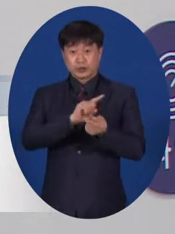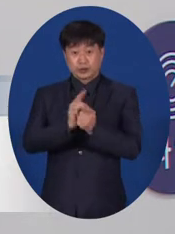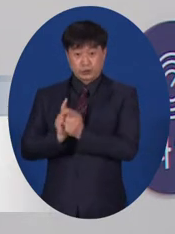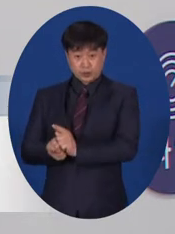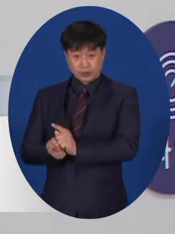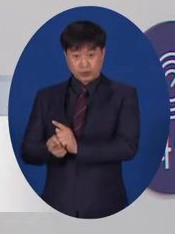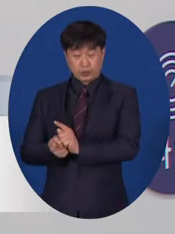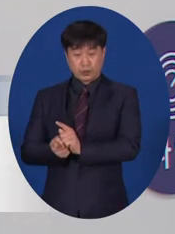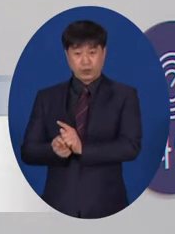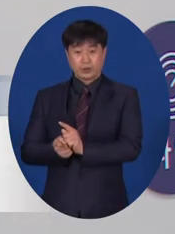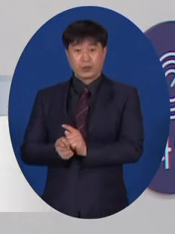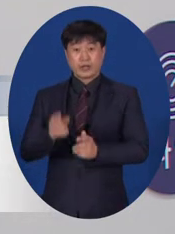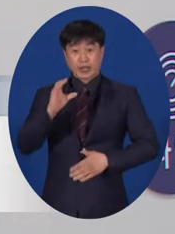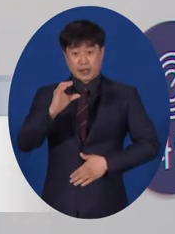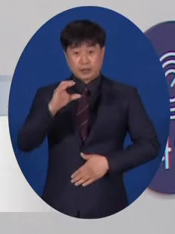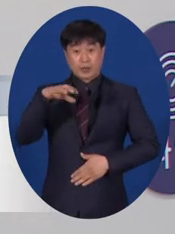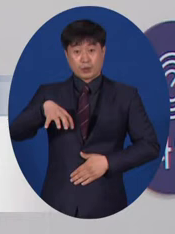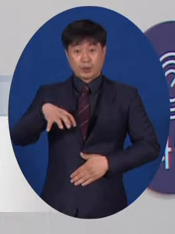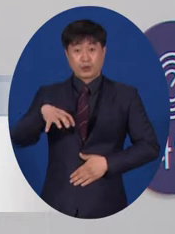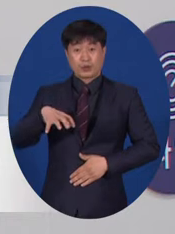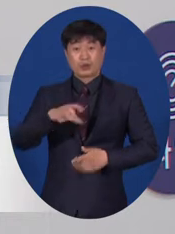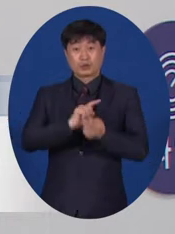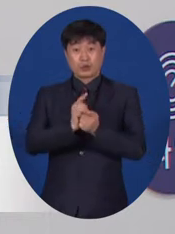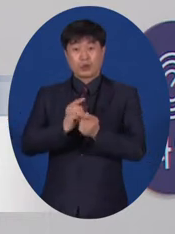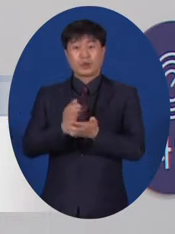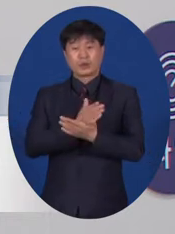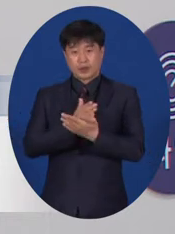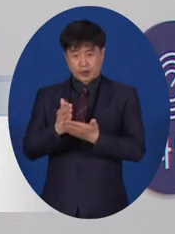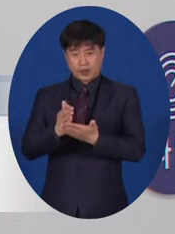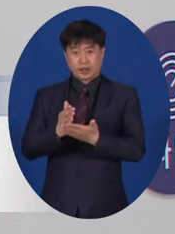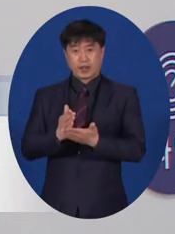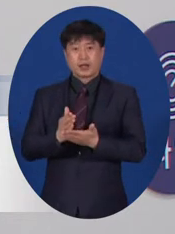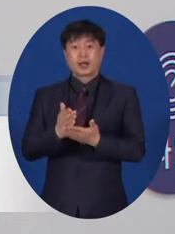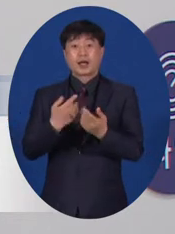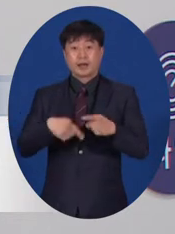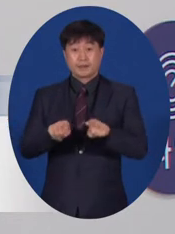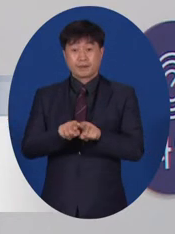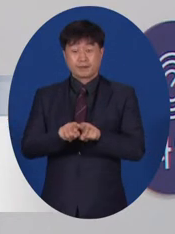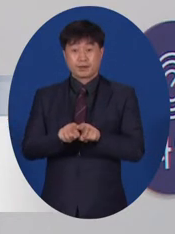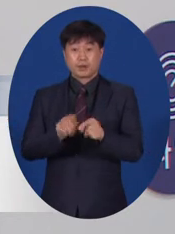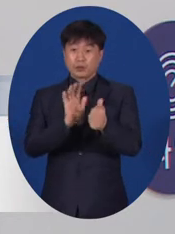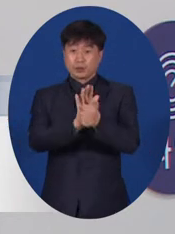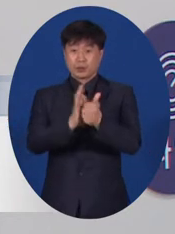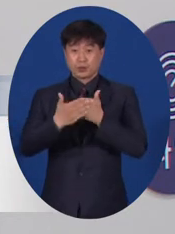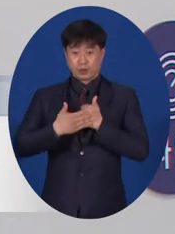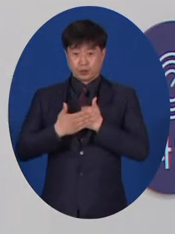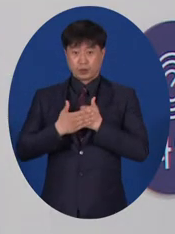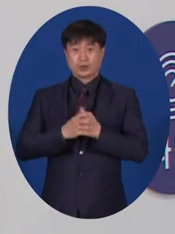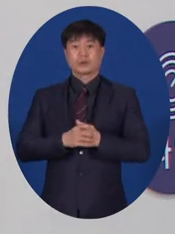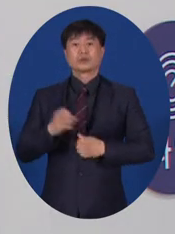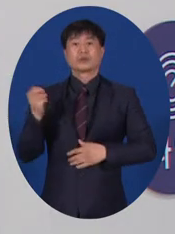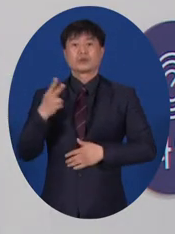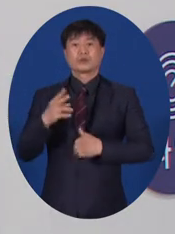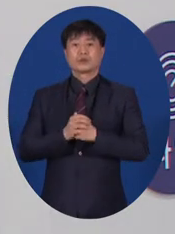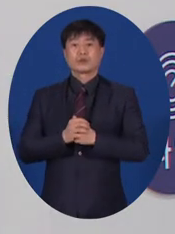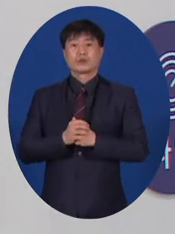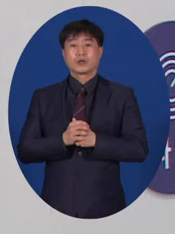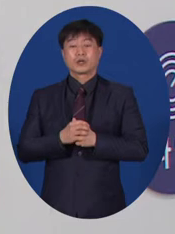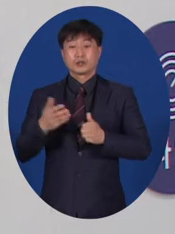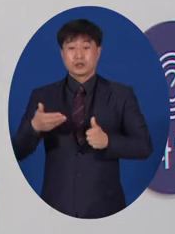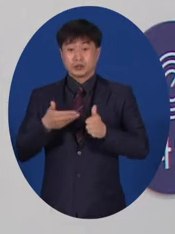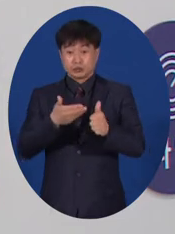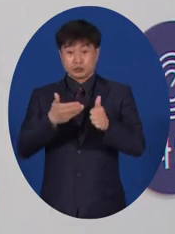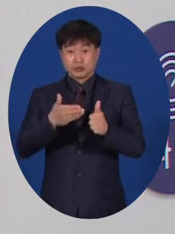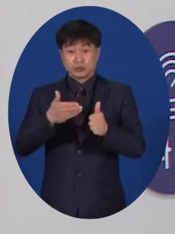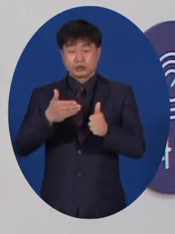그들의 그 카페에서 또 서로 나누기도 합니다. 그래서 서로 역량을 윈윈하고요. 또 하나는